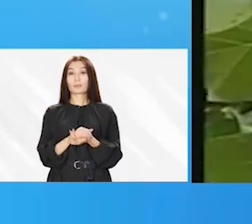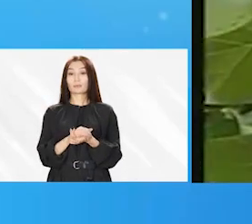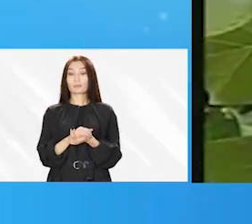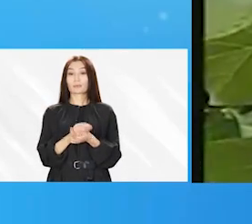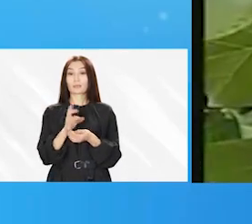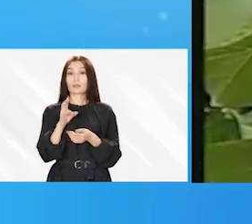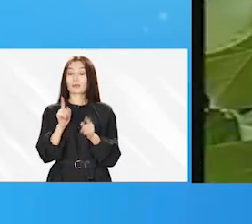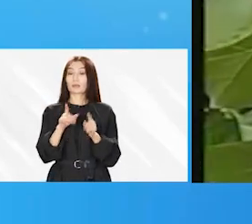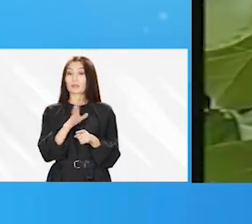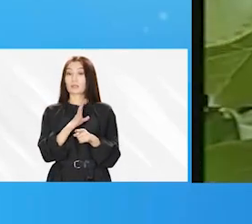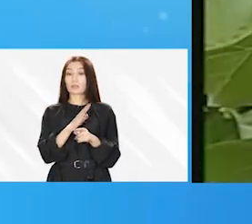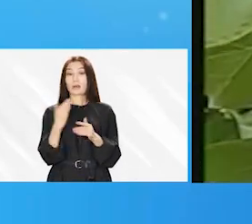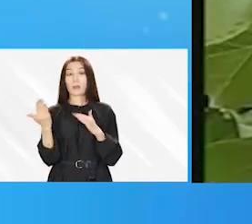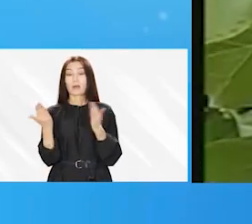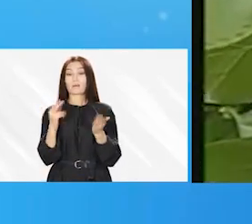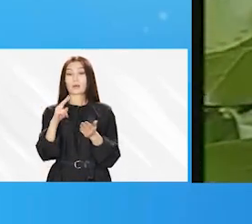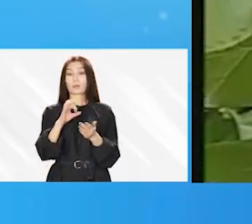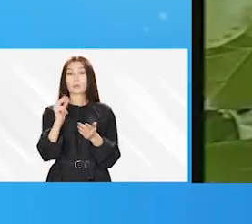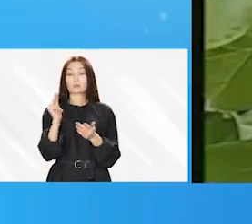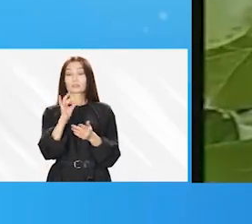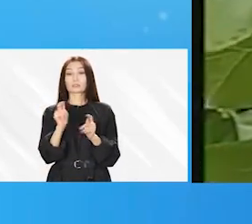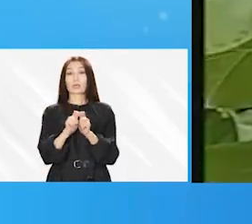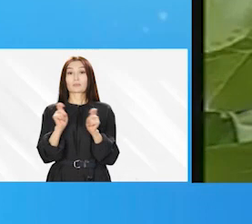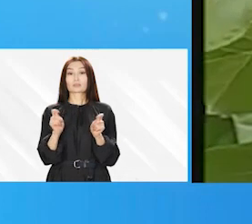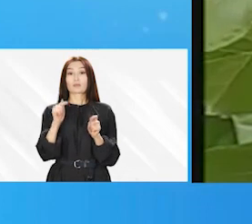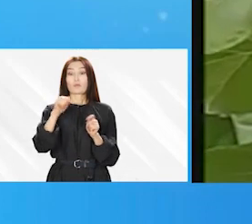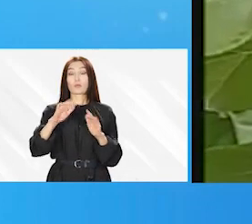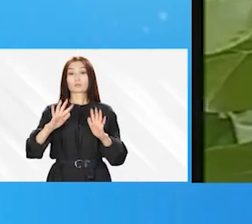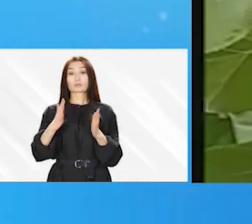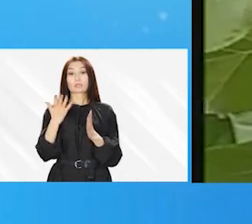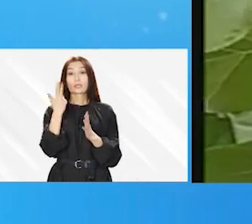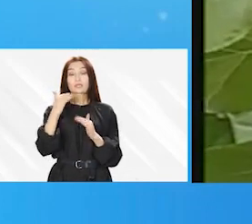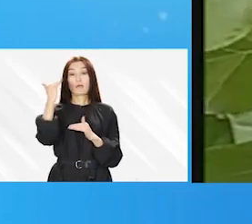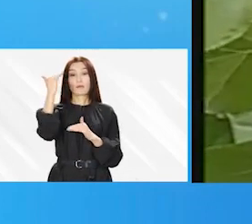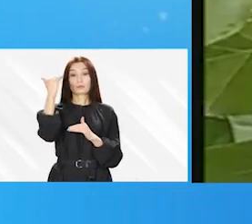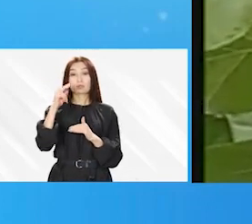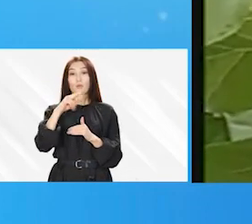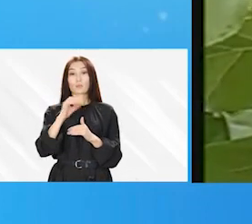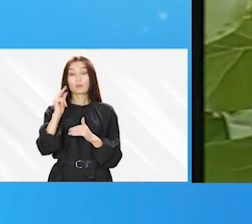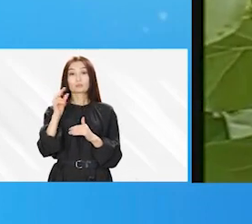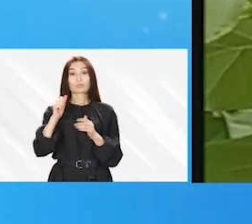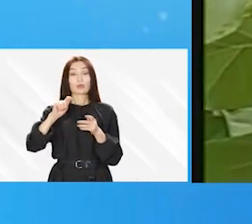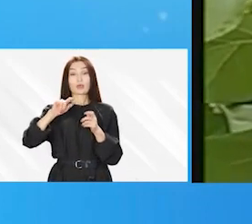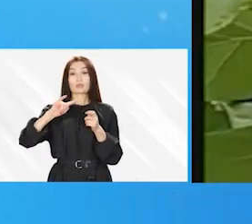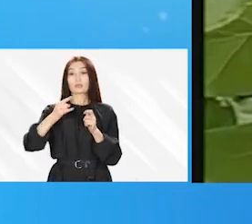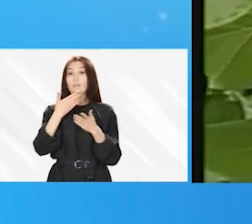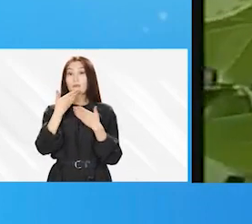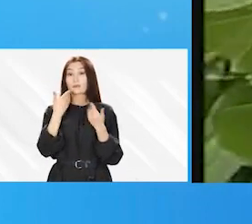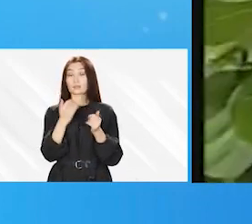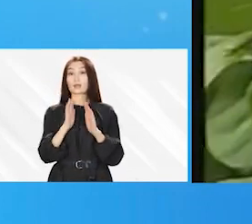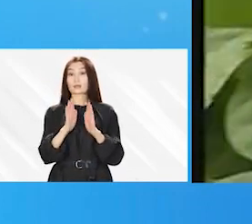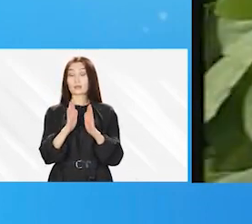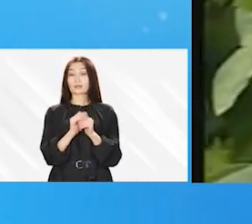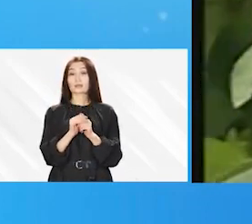нередко боковые почки образуют побеги даже в том случае когда верхушечная почка не повреждена такие